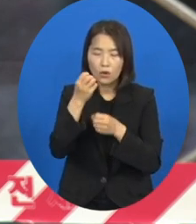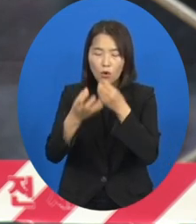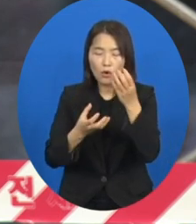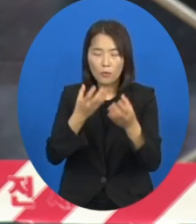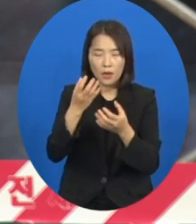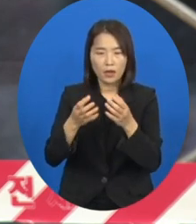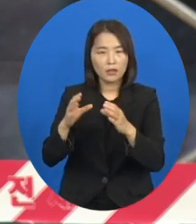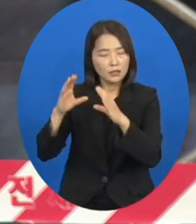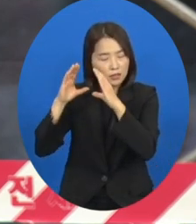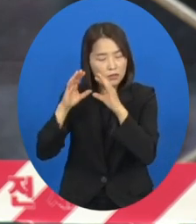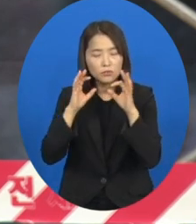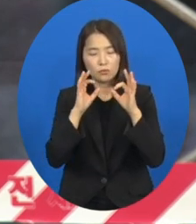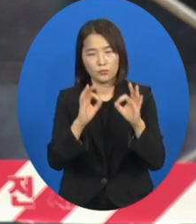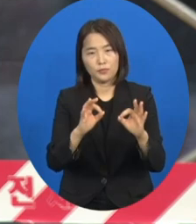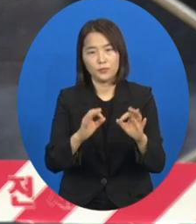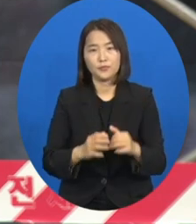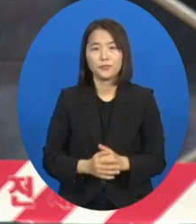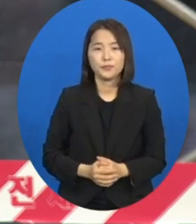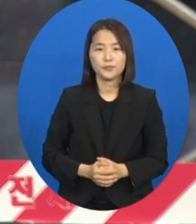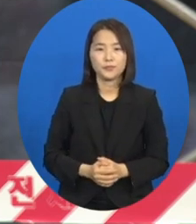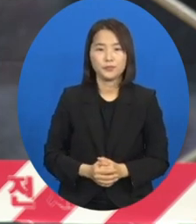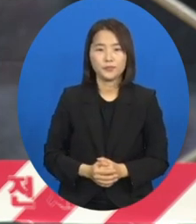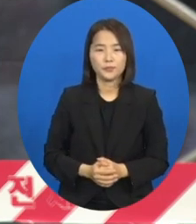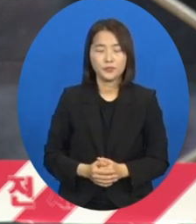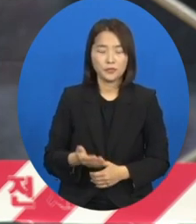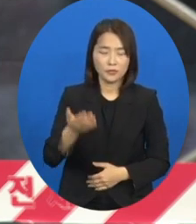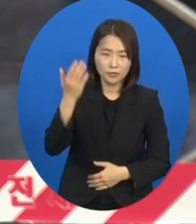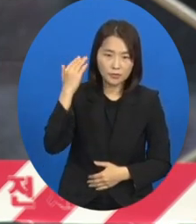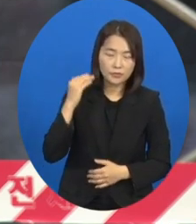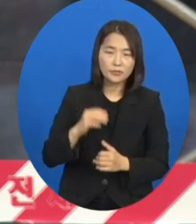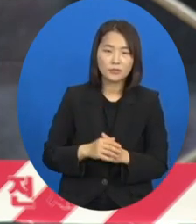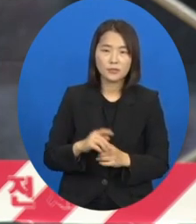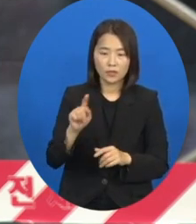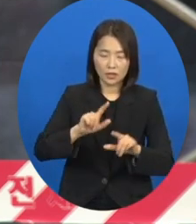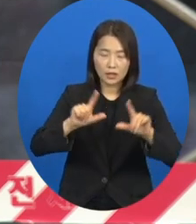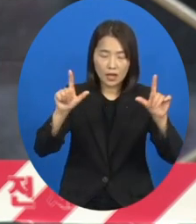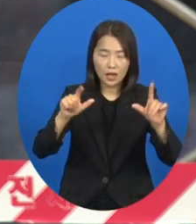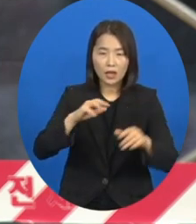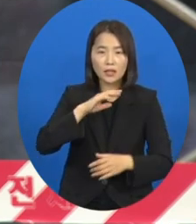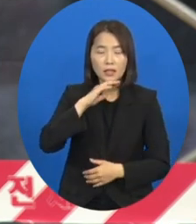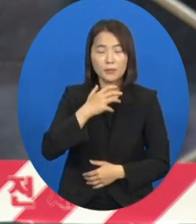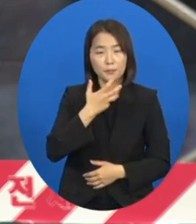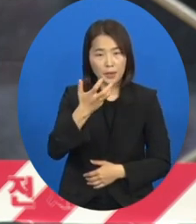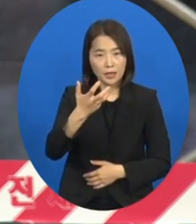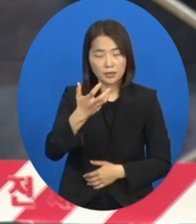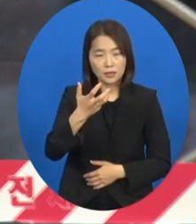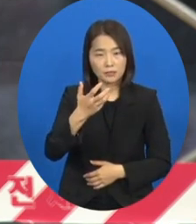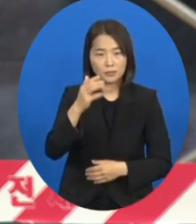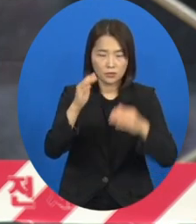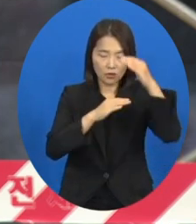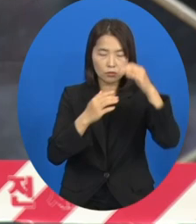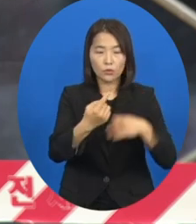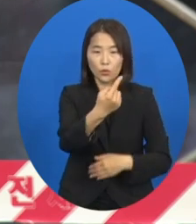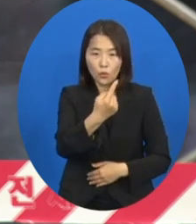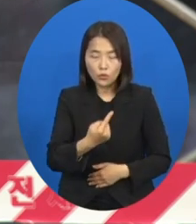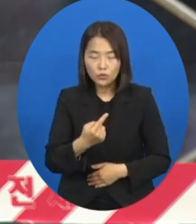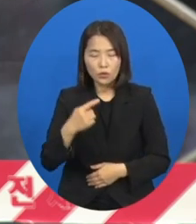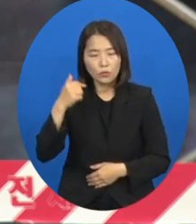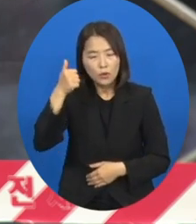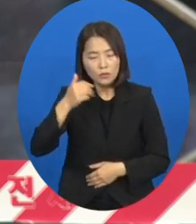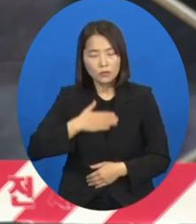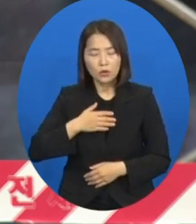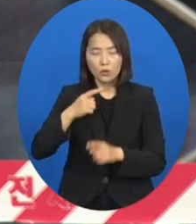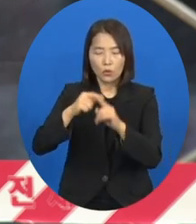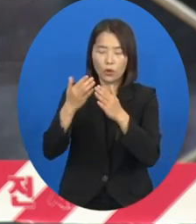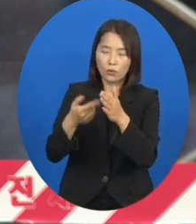보고 있습니다. 한 번은 80이 넘은 성도님 찾아오셔서 목사님, 저 교회를 위해서